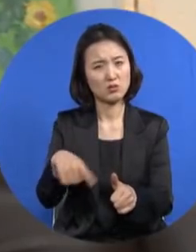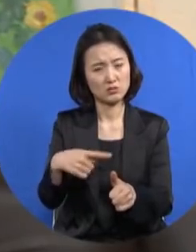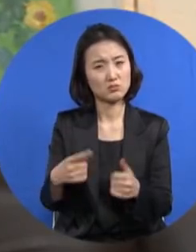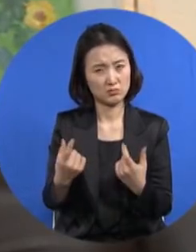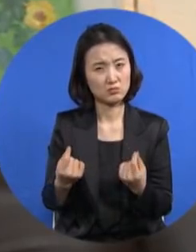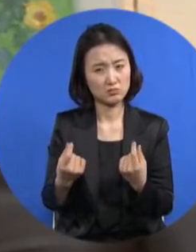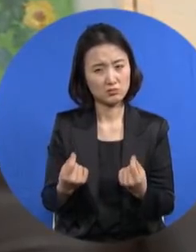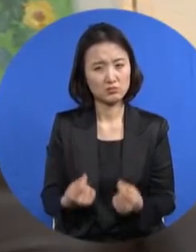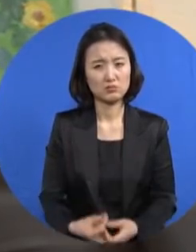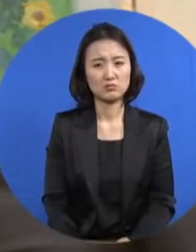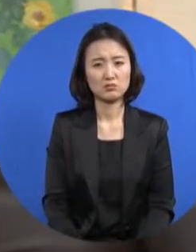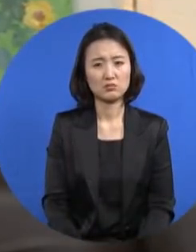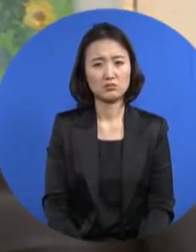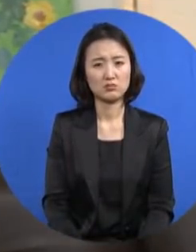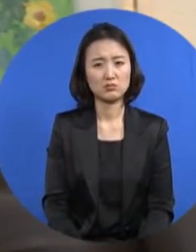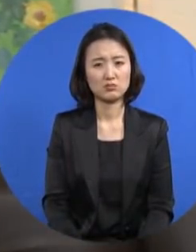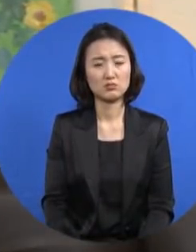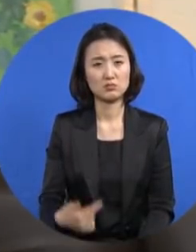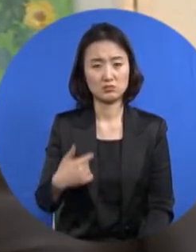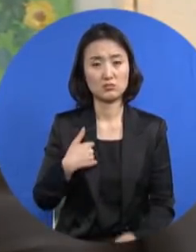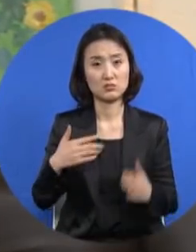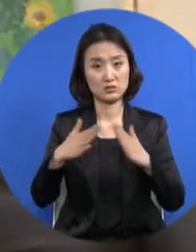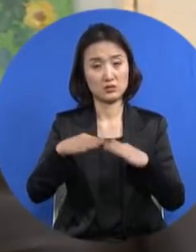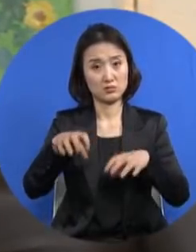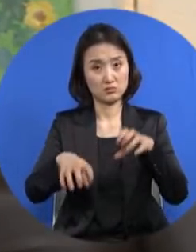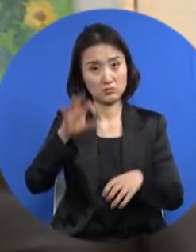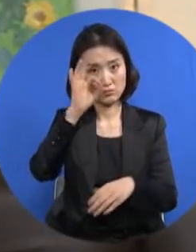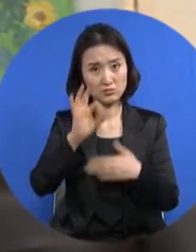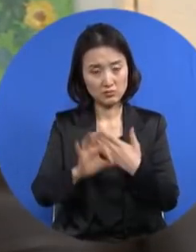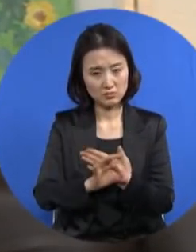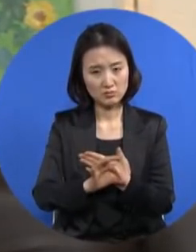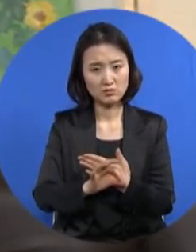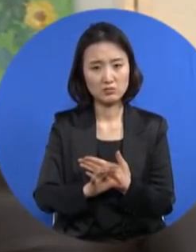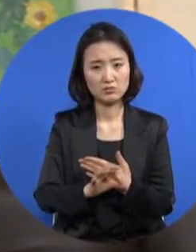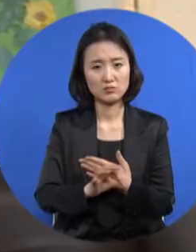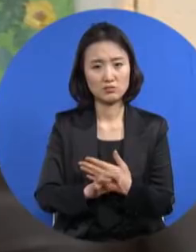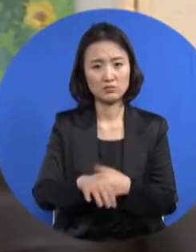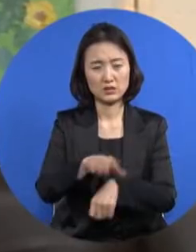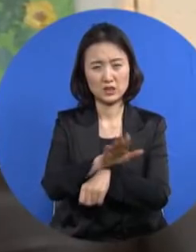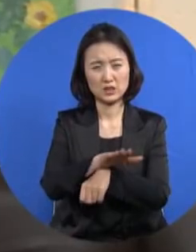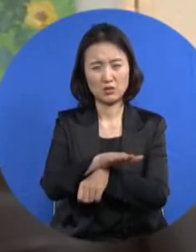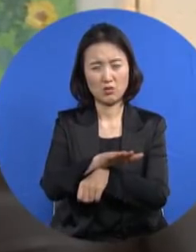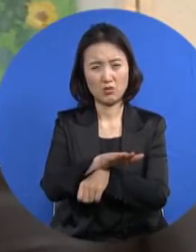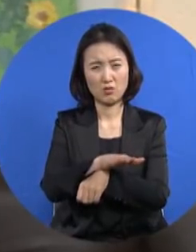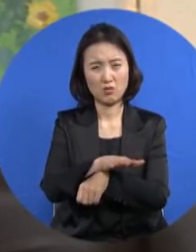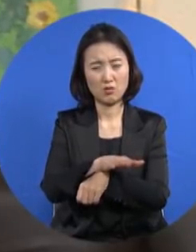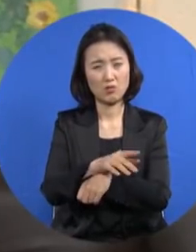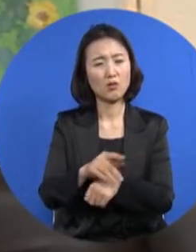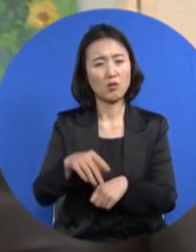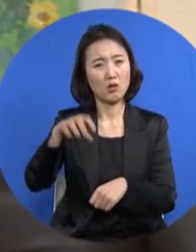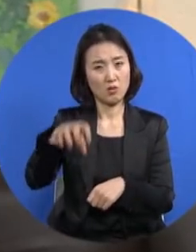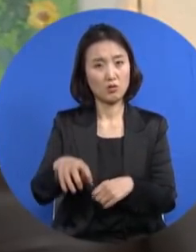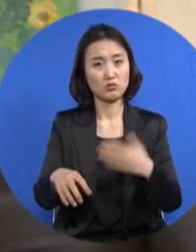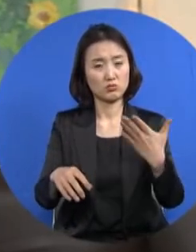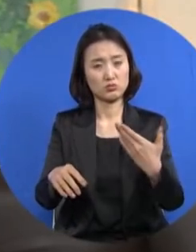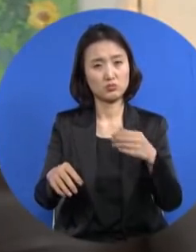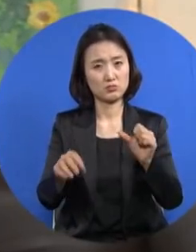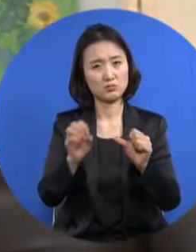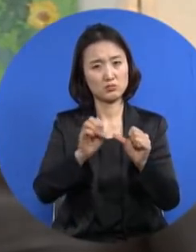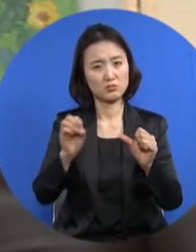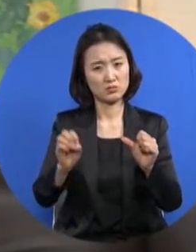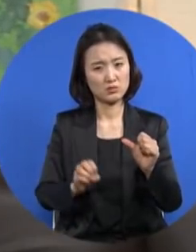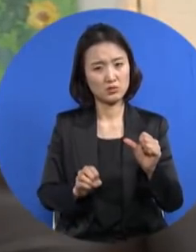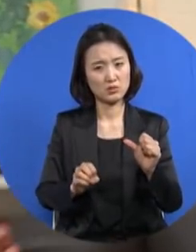그렇죠? 저희 동네는요, 아주 시골에 있는 작은 동네인데 95%가